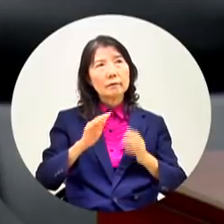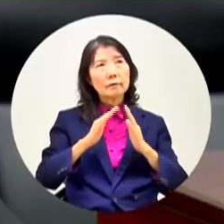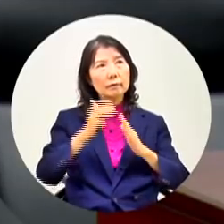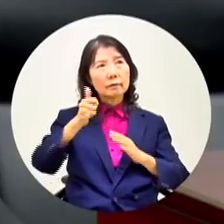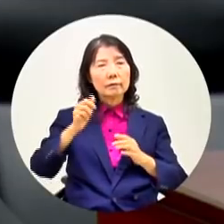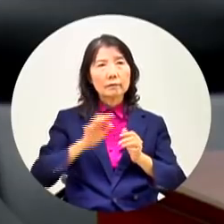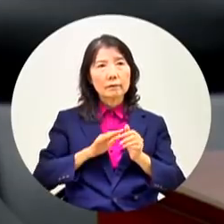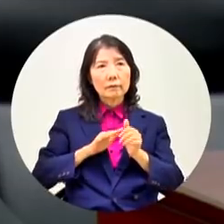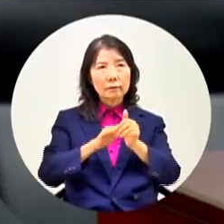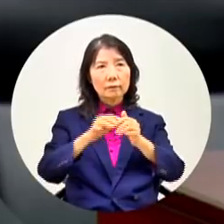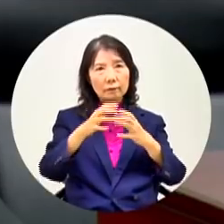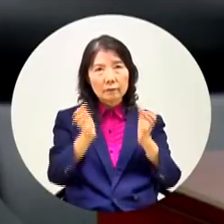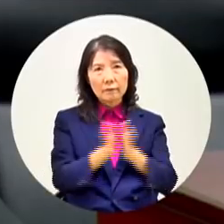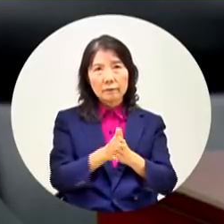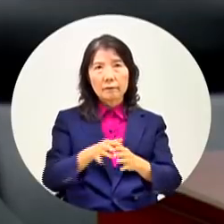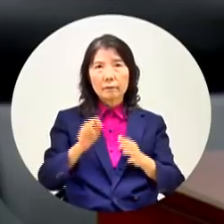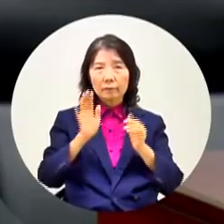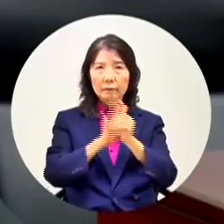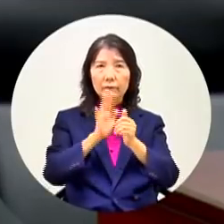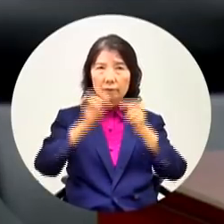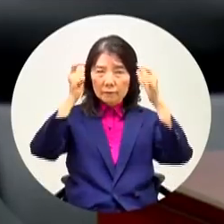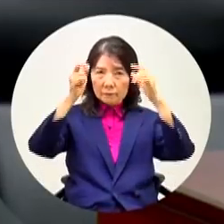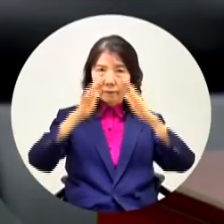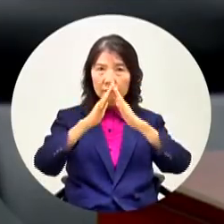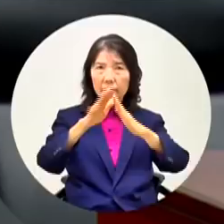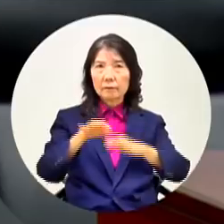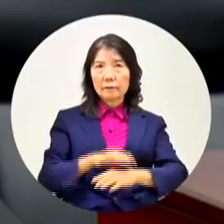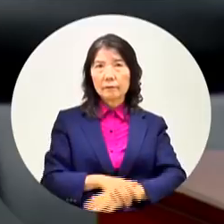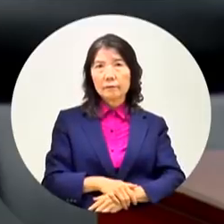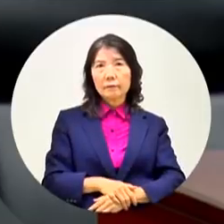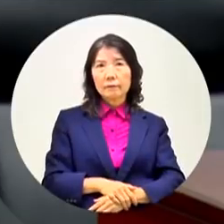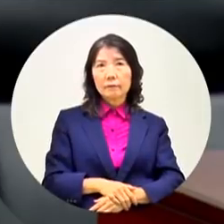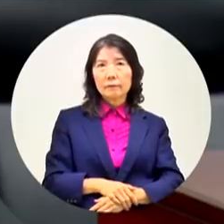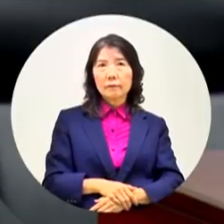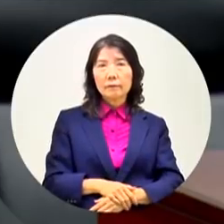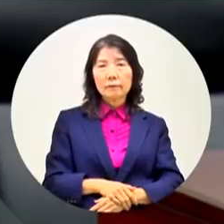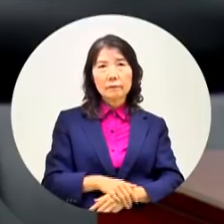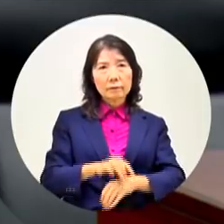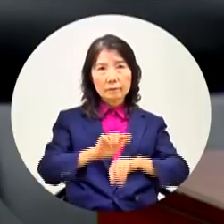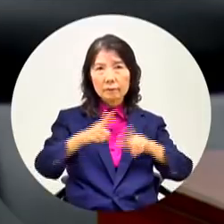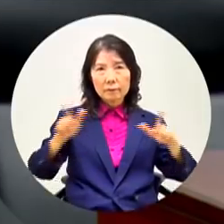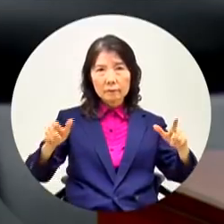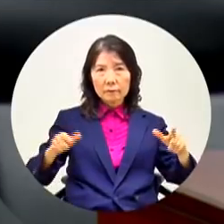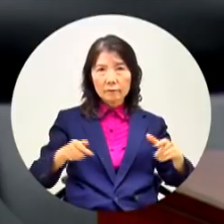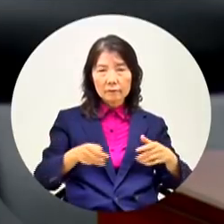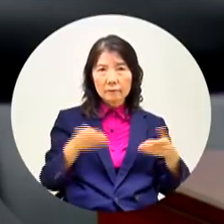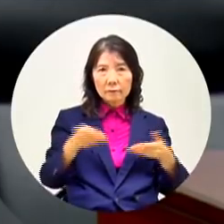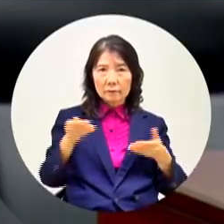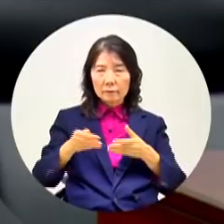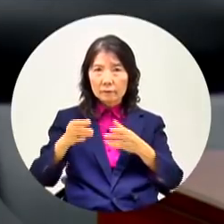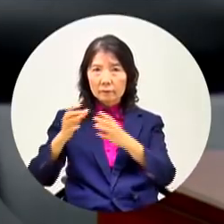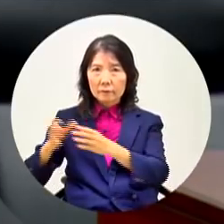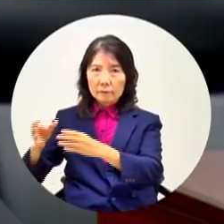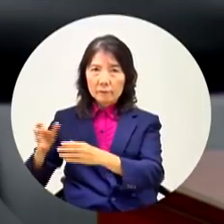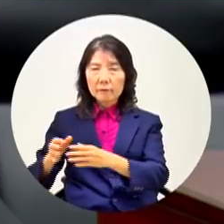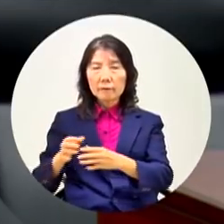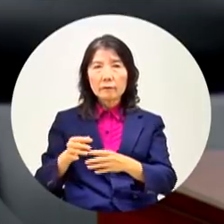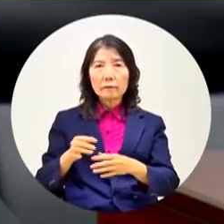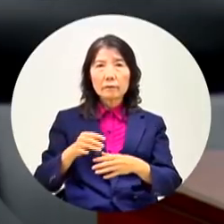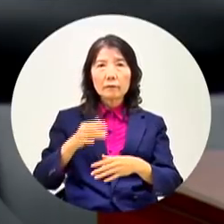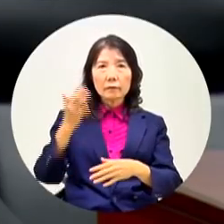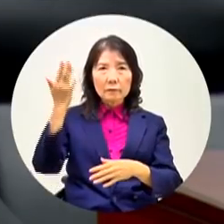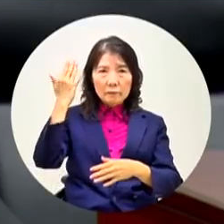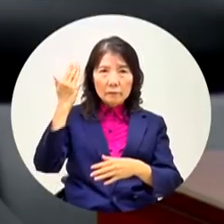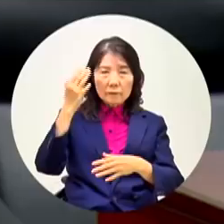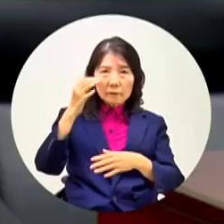来甲咱整个大高雄市所有的大大小小的建设，怎样没有办法弥补过去的还未做好，